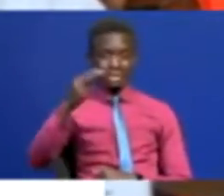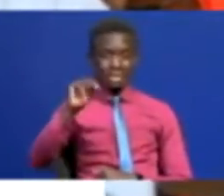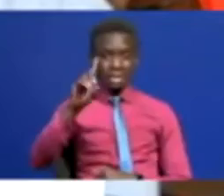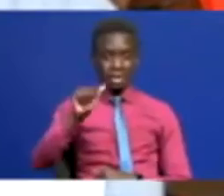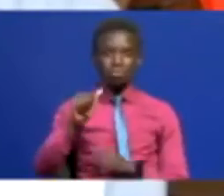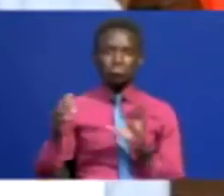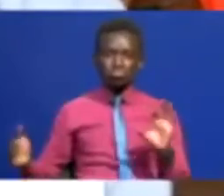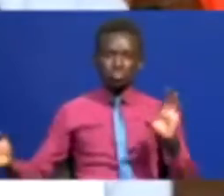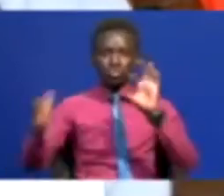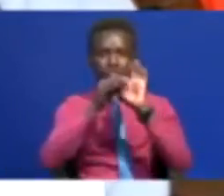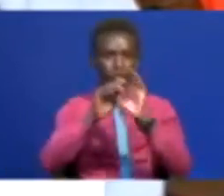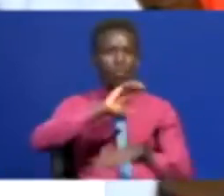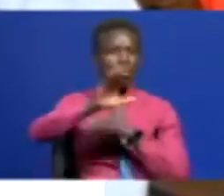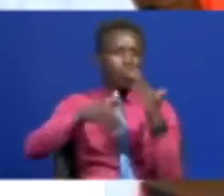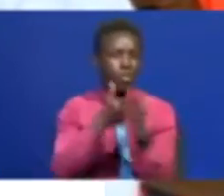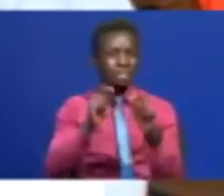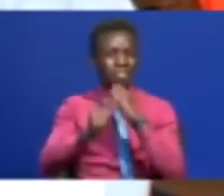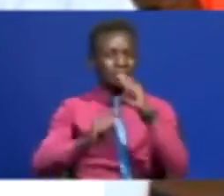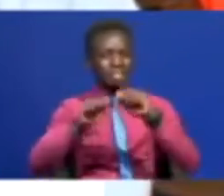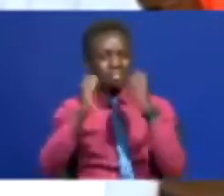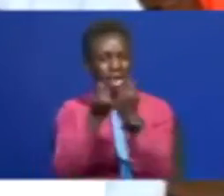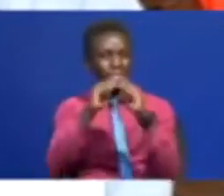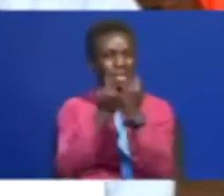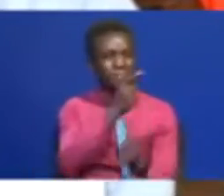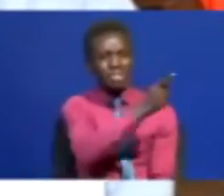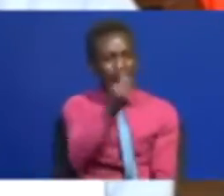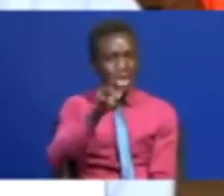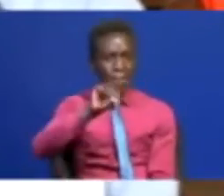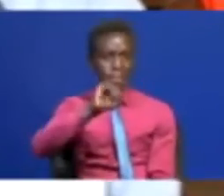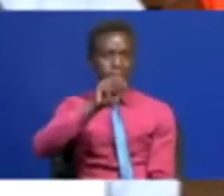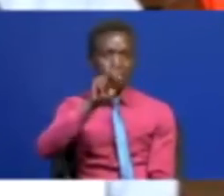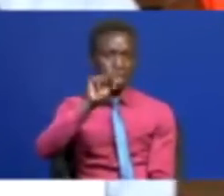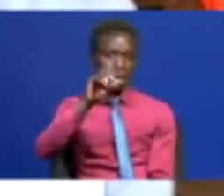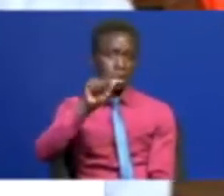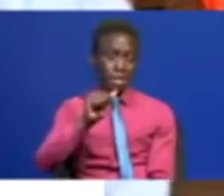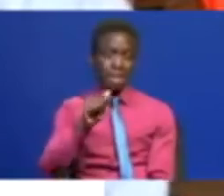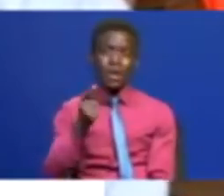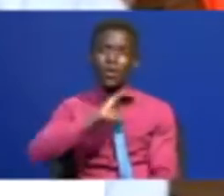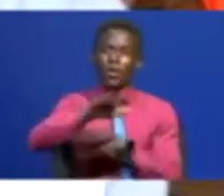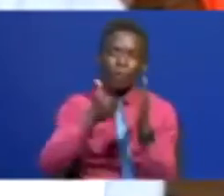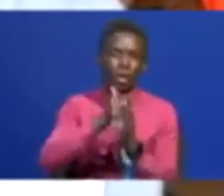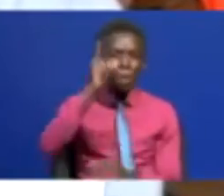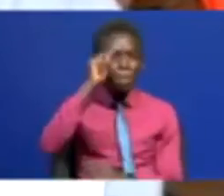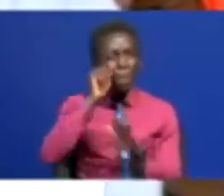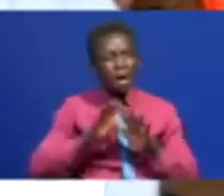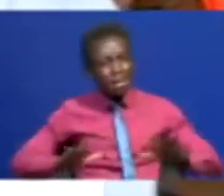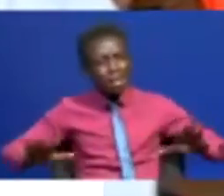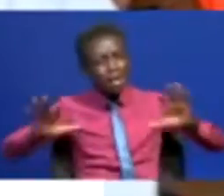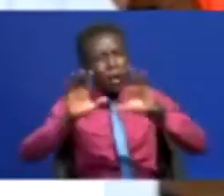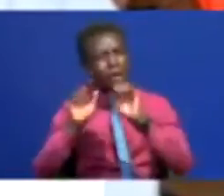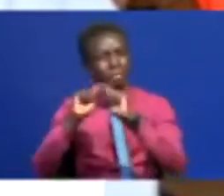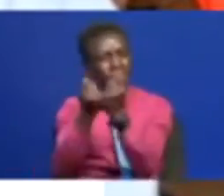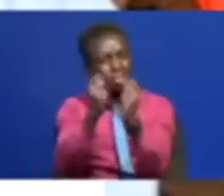wa Pwani. Na wale wakazi wa Pwani, wa bara wa Pwani, tumeungana Kenya nzima, wajenge